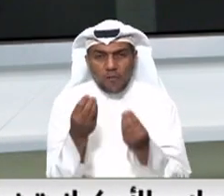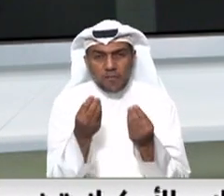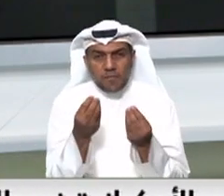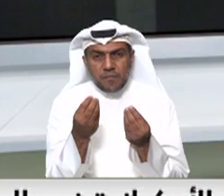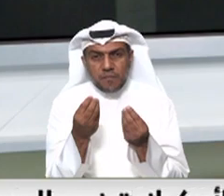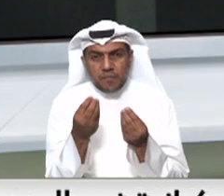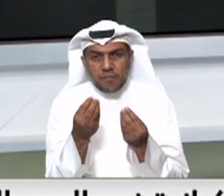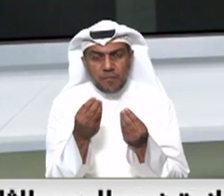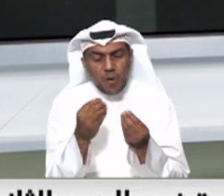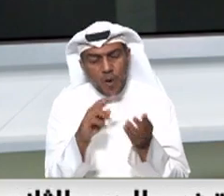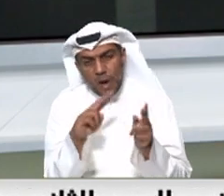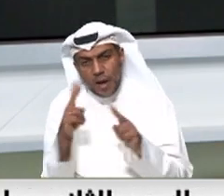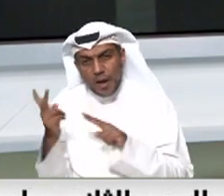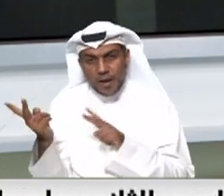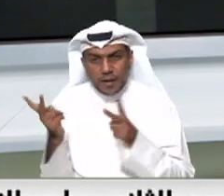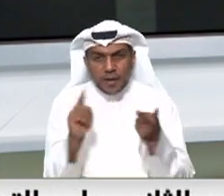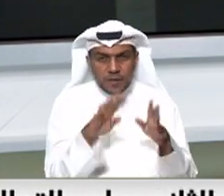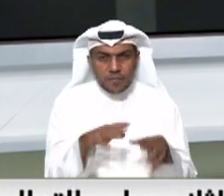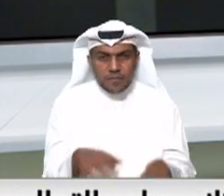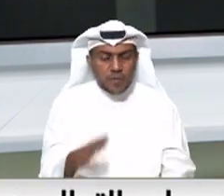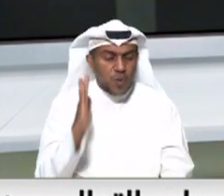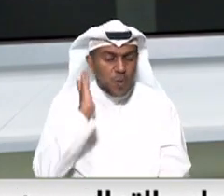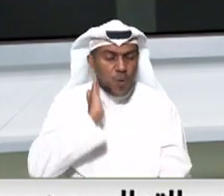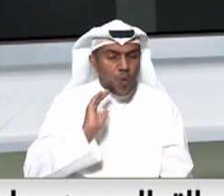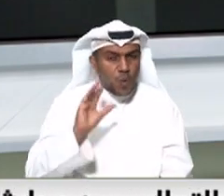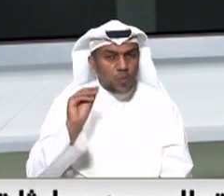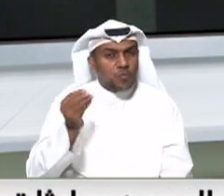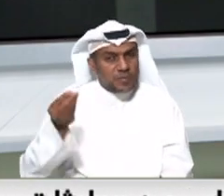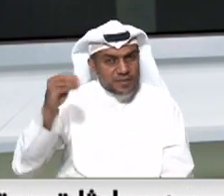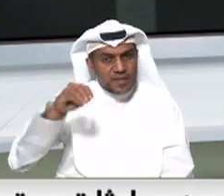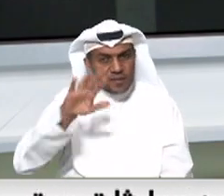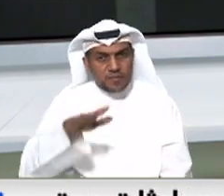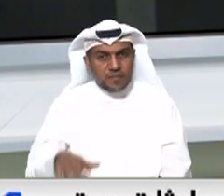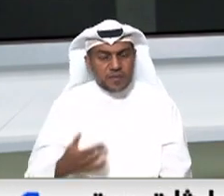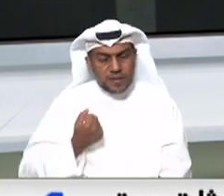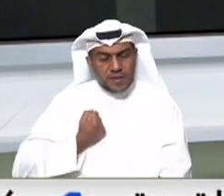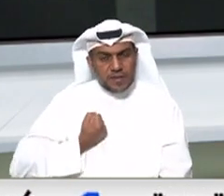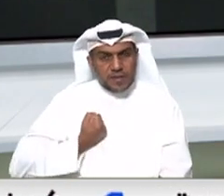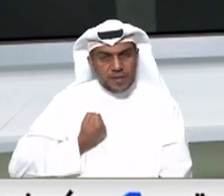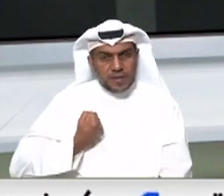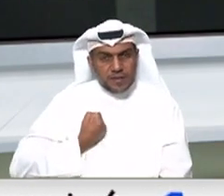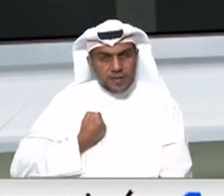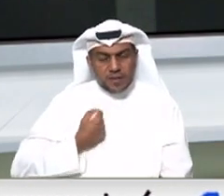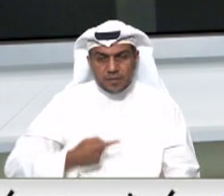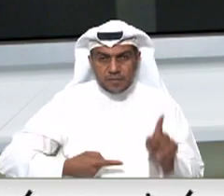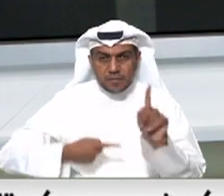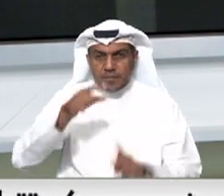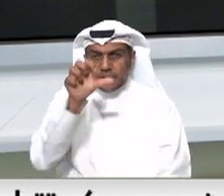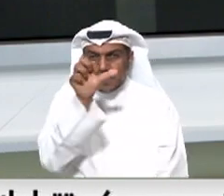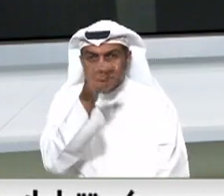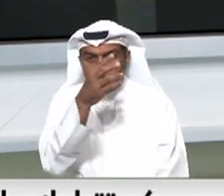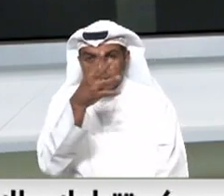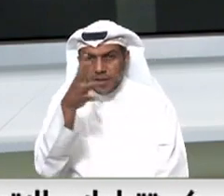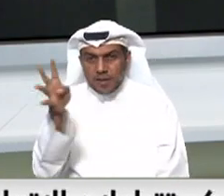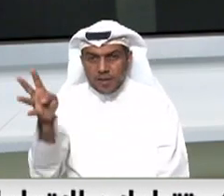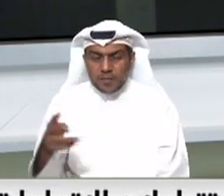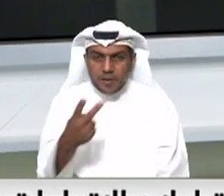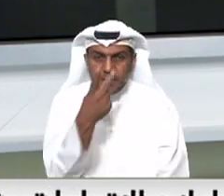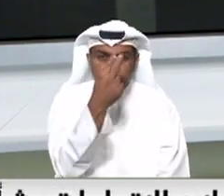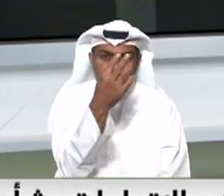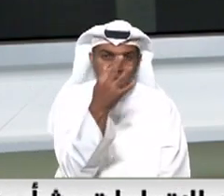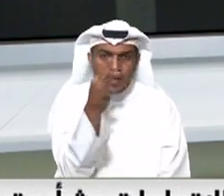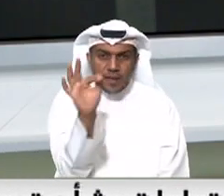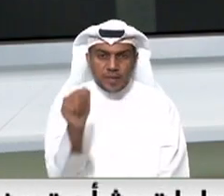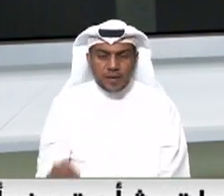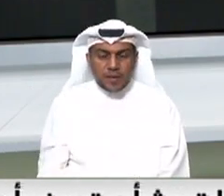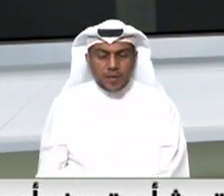متقلبه الاتجاه احيانا الاحساس بالرطوبه راح يزداد خاصه على المناطق الساحليه العظمى 49 والصغرى 32 درجه مئويه